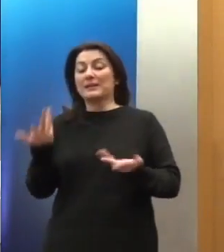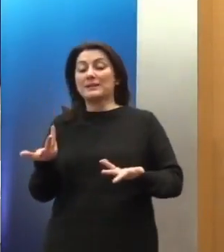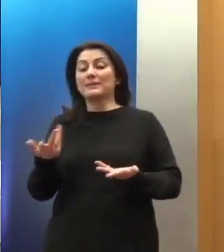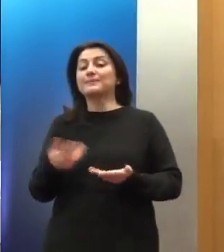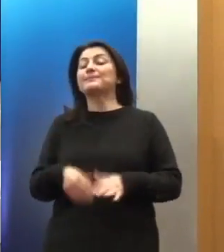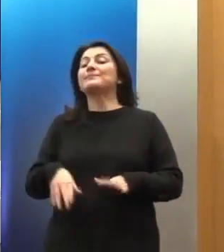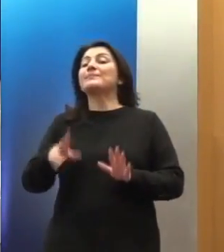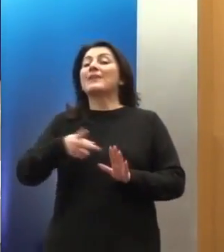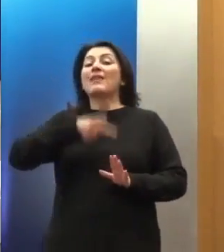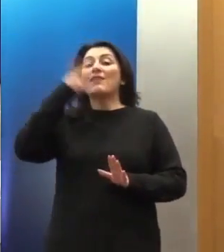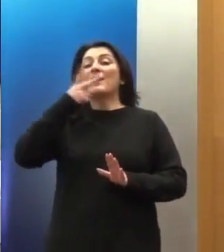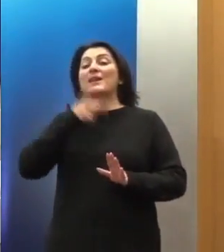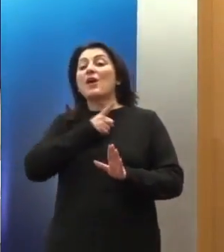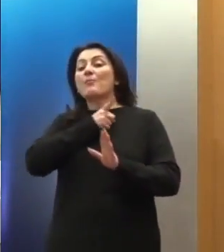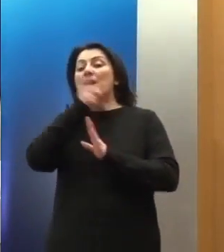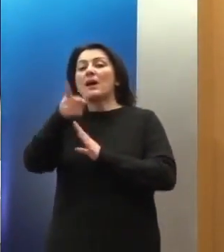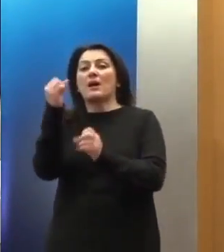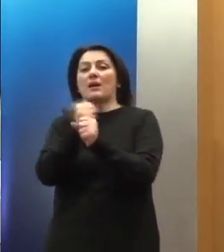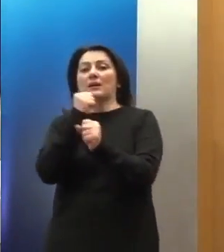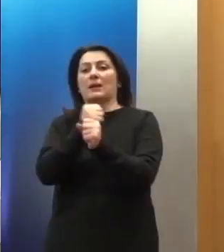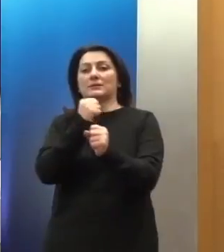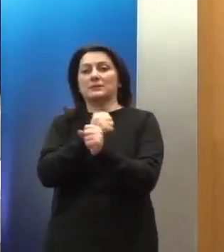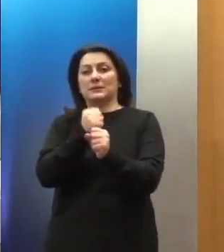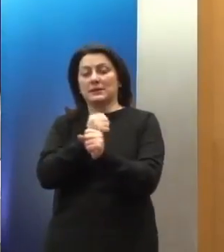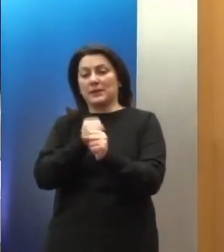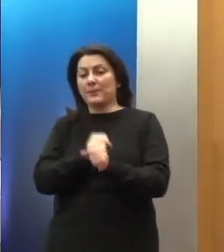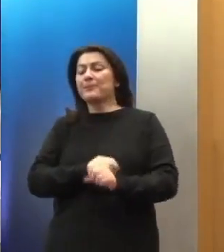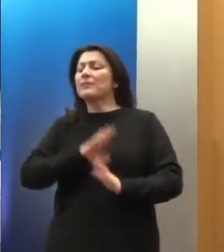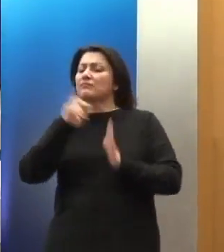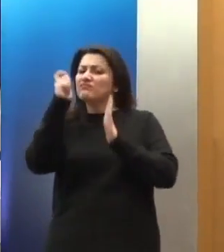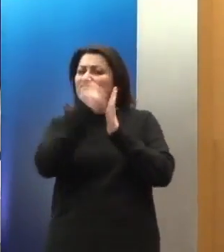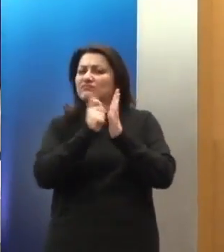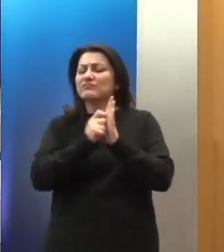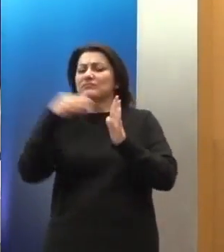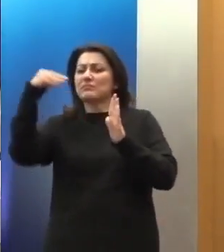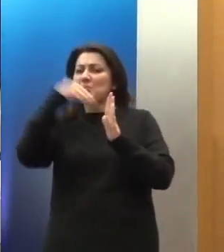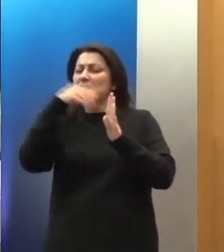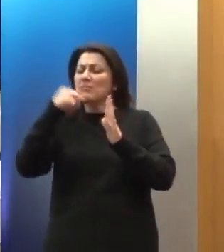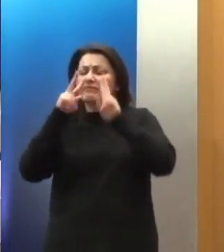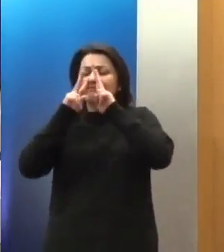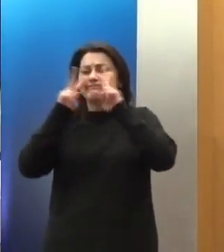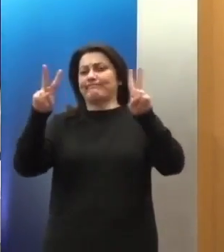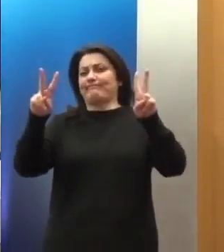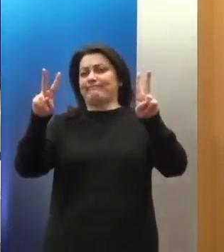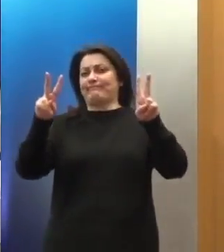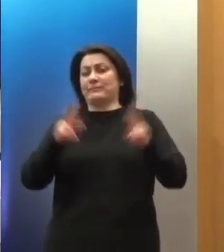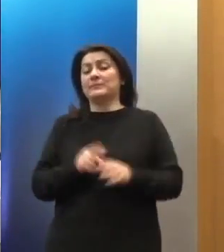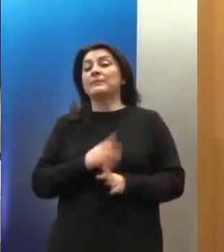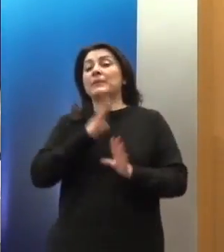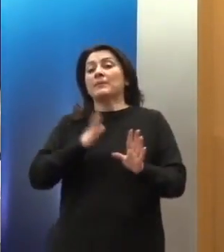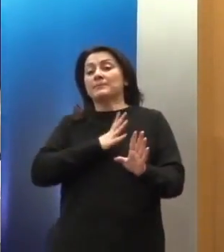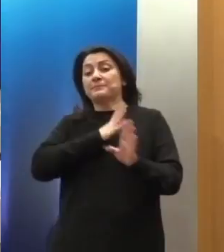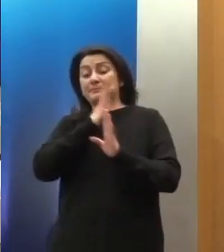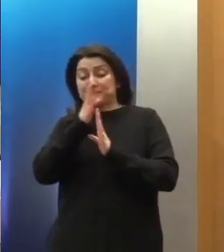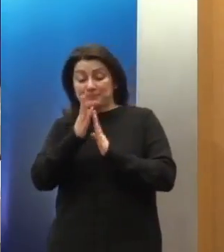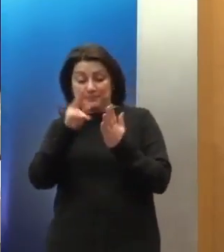εργασία είναι σαφές καταγεγραμμένο. Πηγαίνει κανείς στο